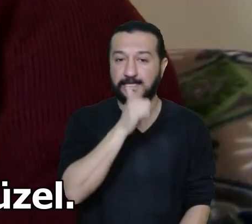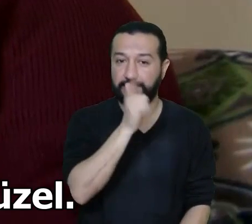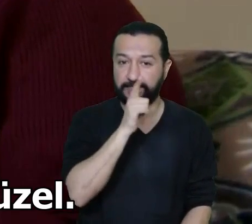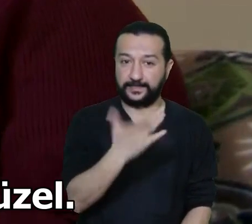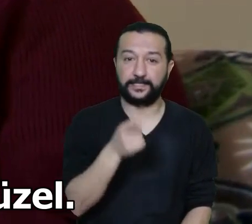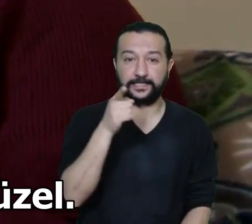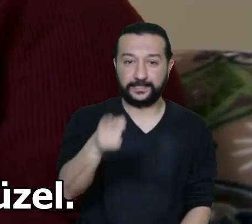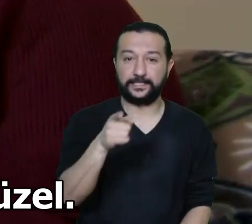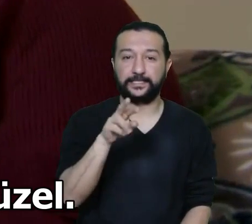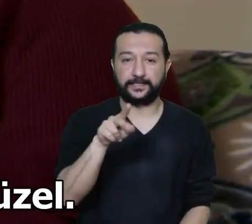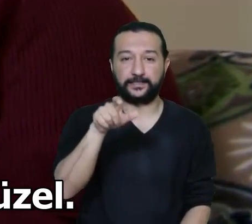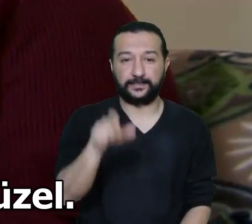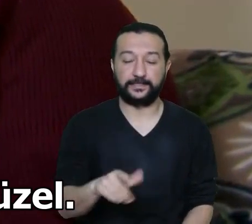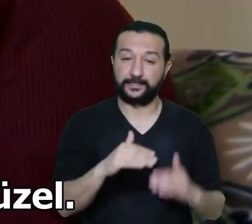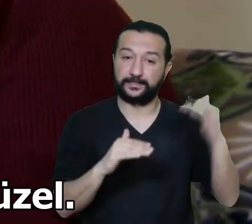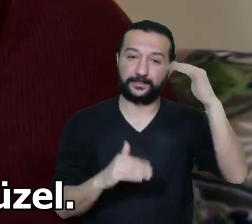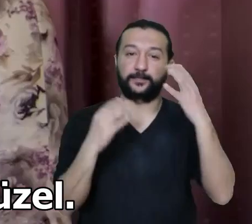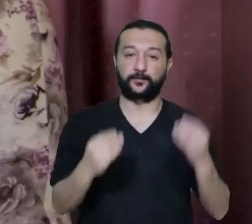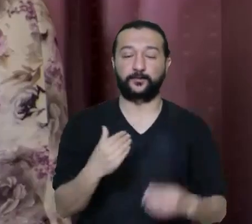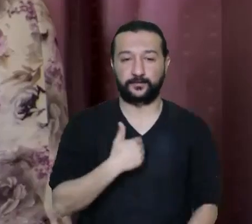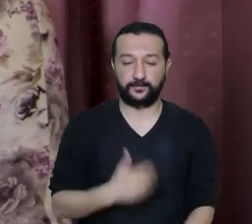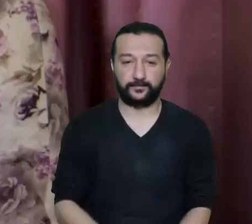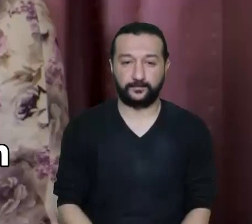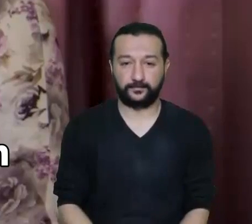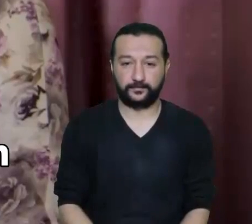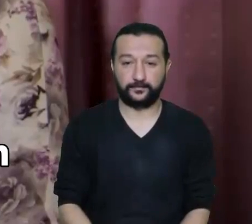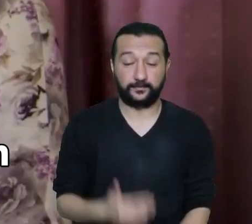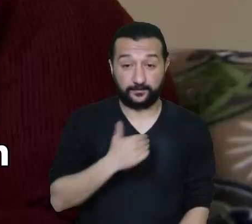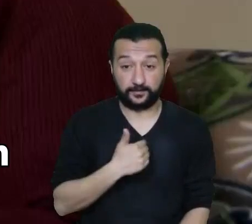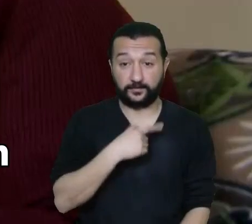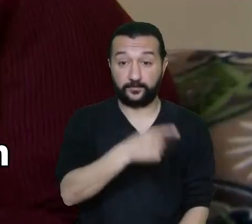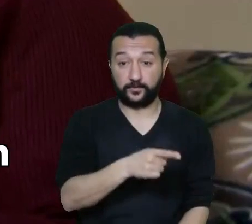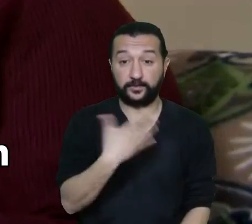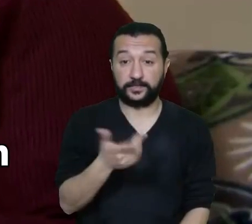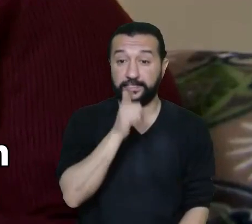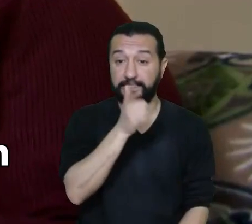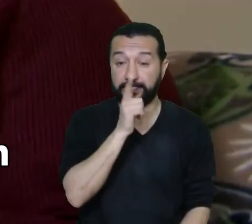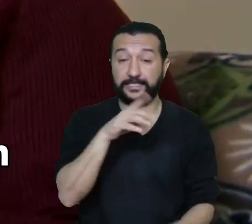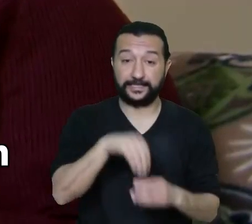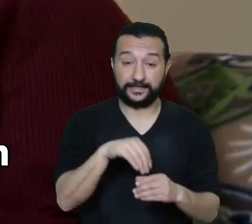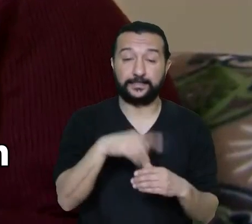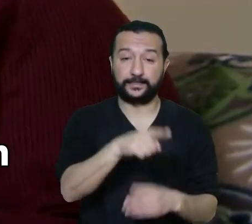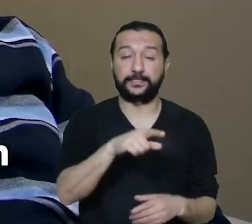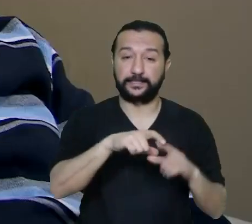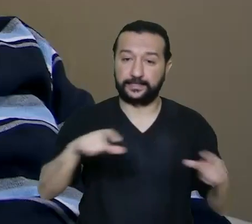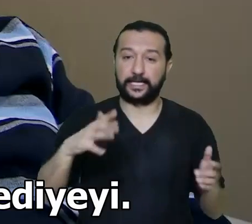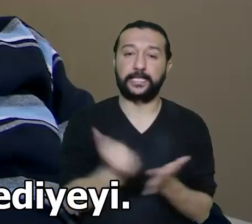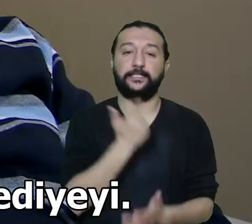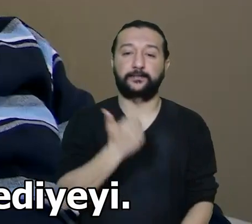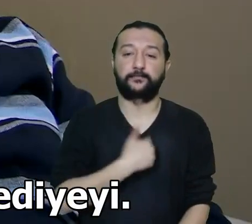sesim senin kısımdan çok daha güzel. Ben bu çeki ses tellerimin hakkıyla